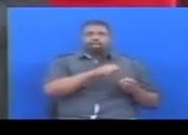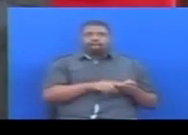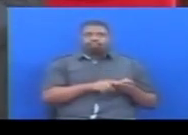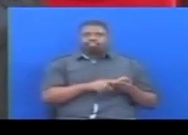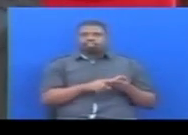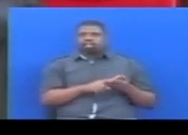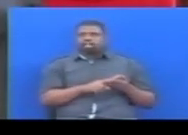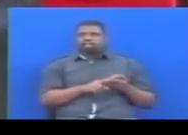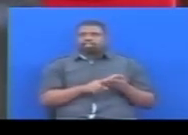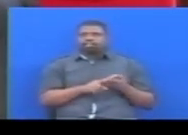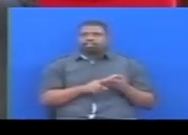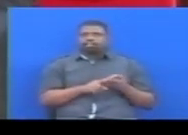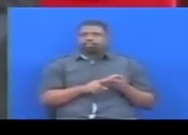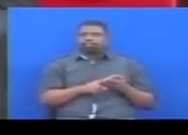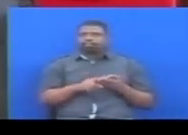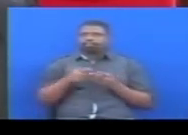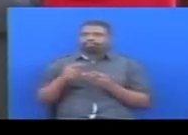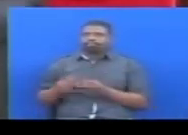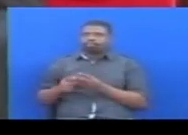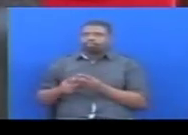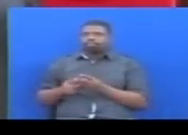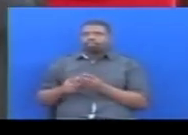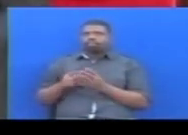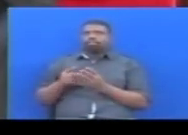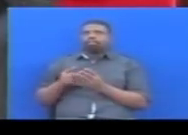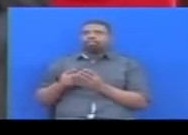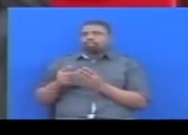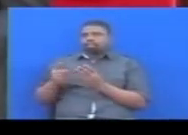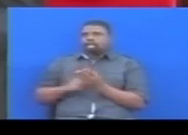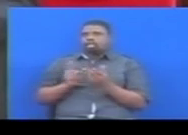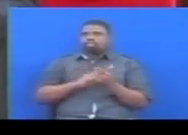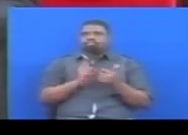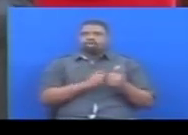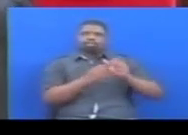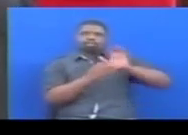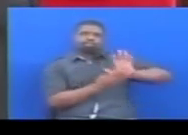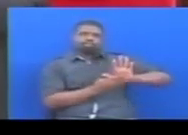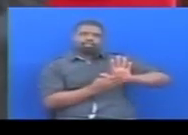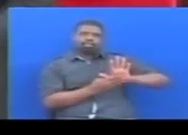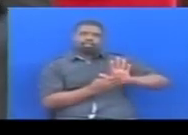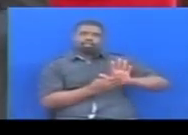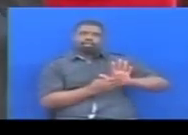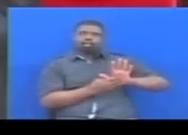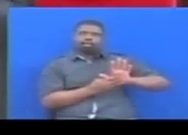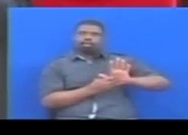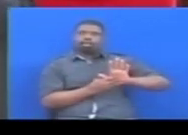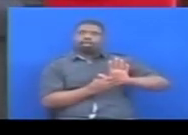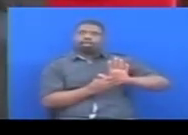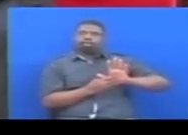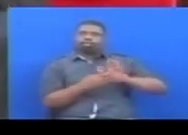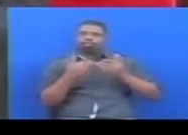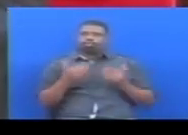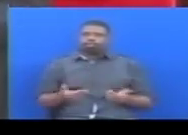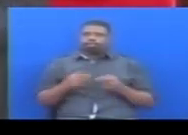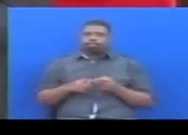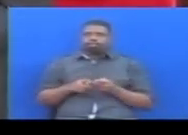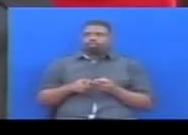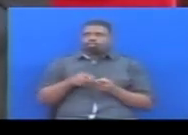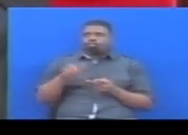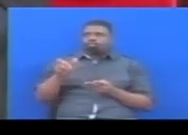kimoja, kinahitaji leseni takribani 9, na hivyo kuongeza gharama kubwa sana kwa wavuvi wa